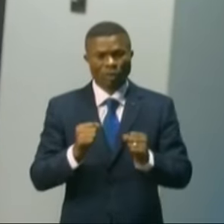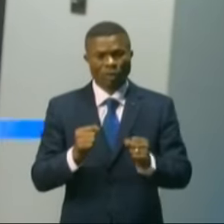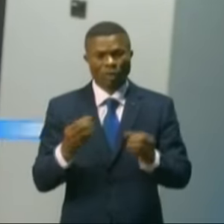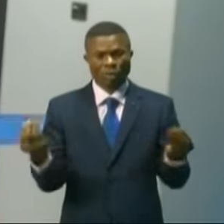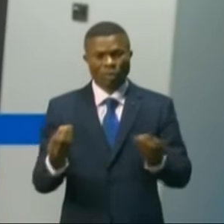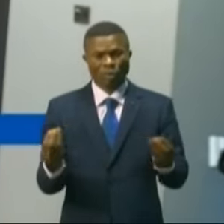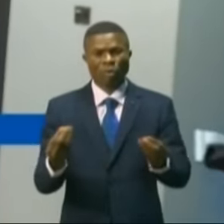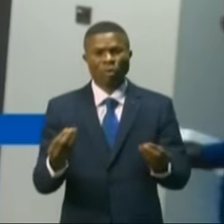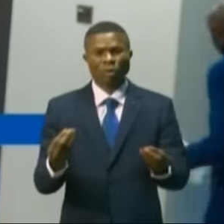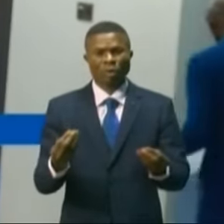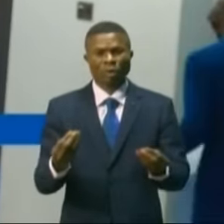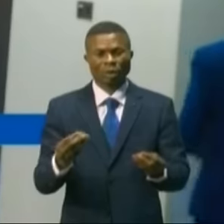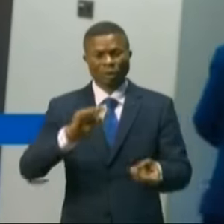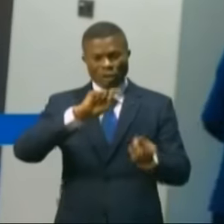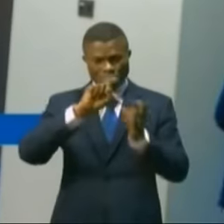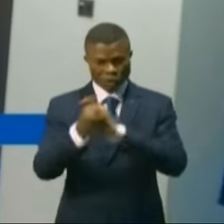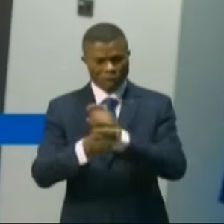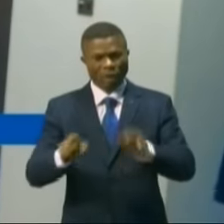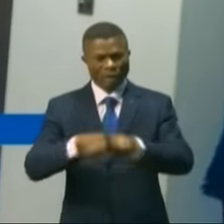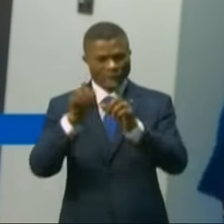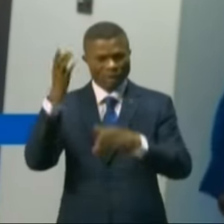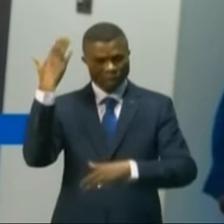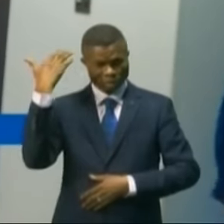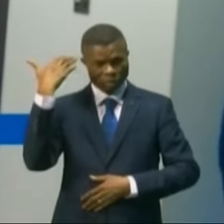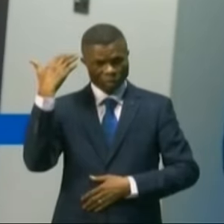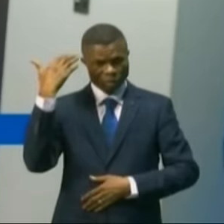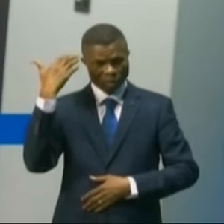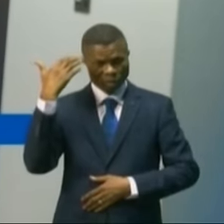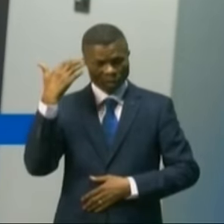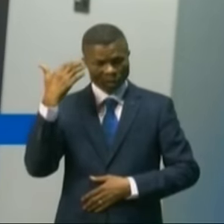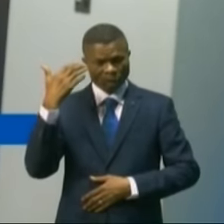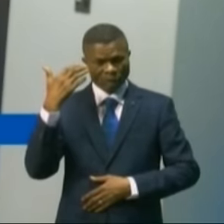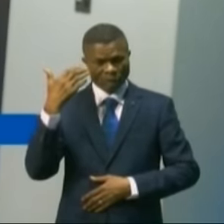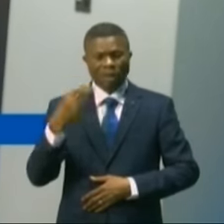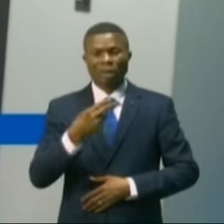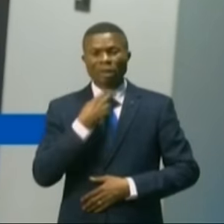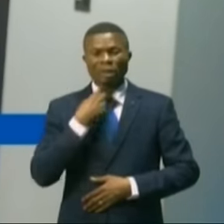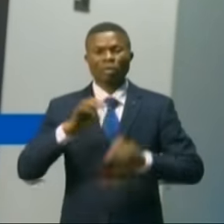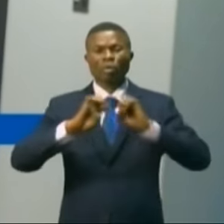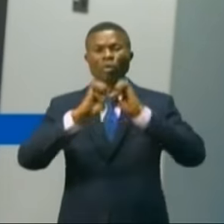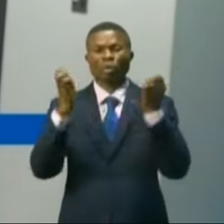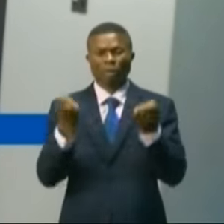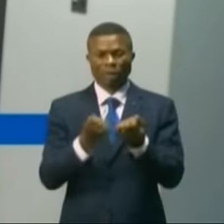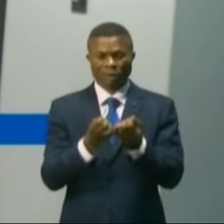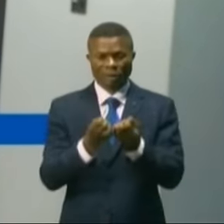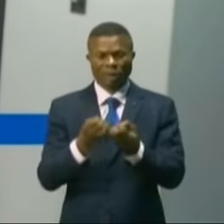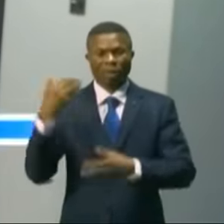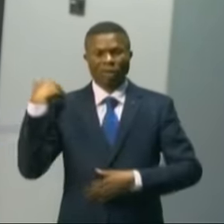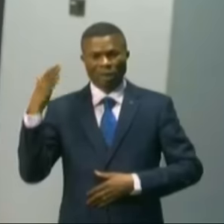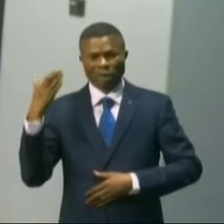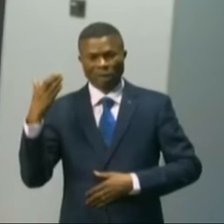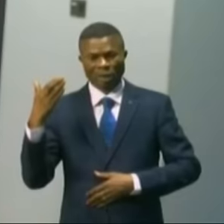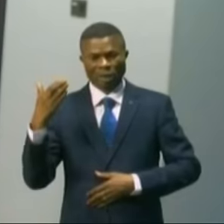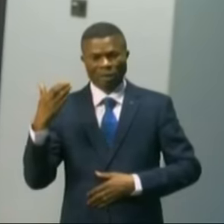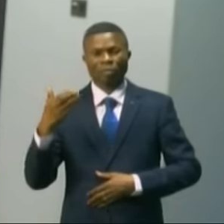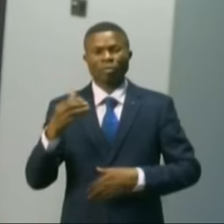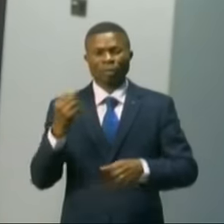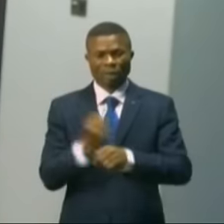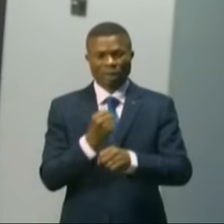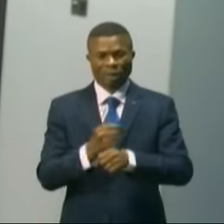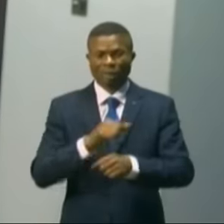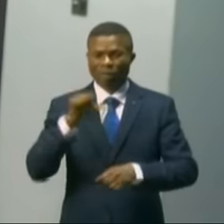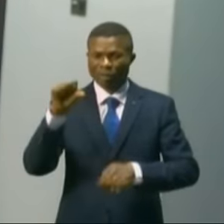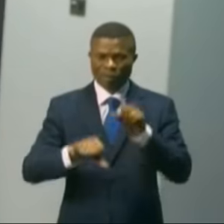de revoir toutes les dettes croisées qui lient les entreprises du portefeuille de l'État à l'État et